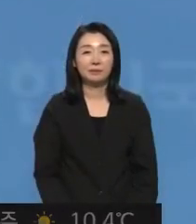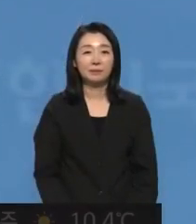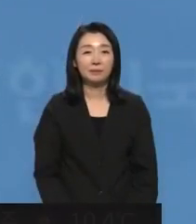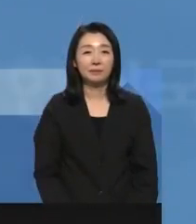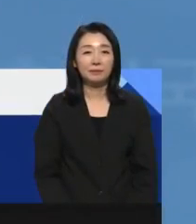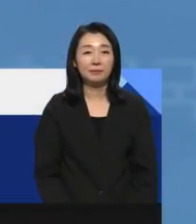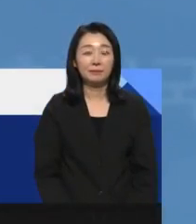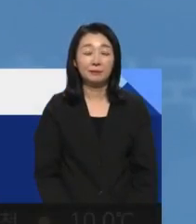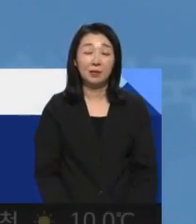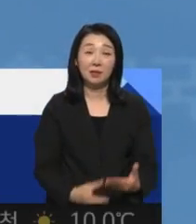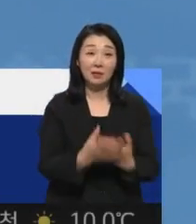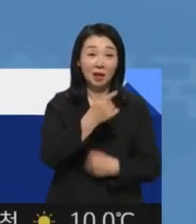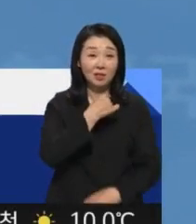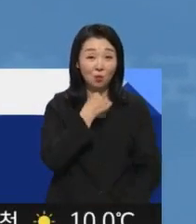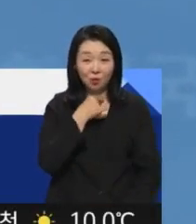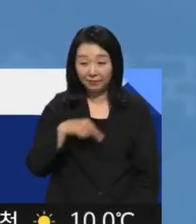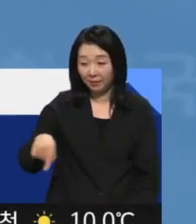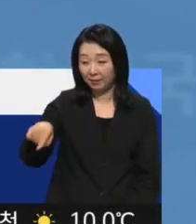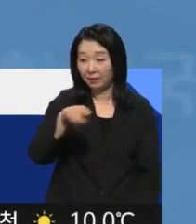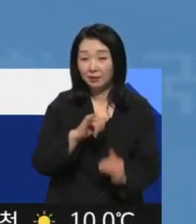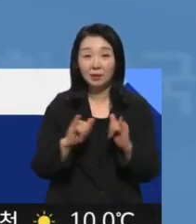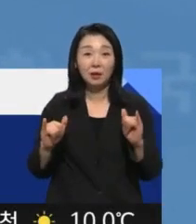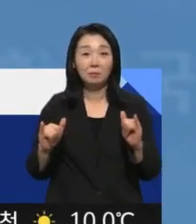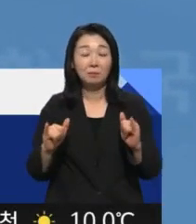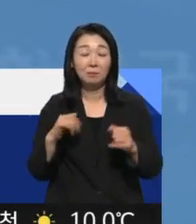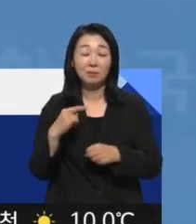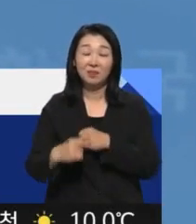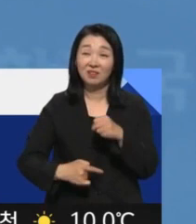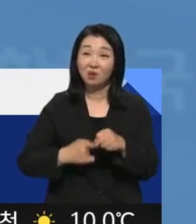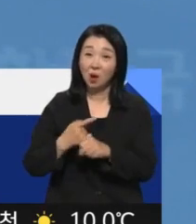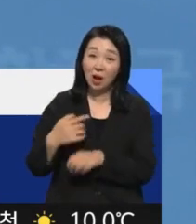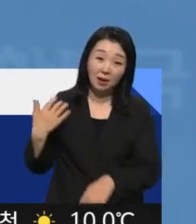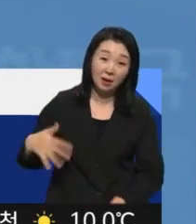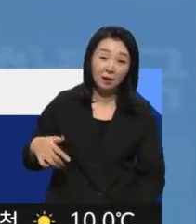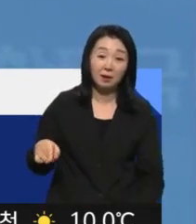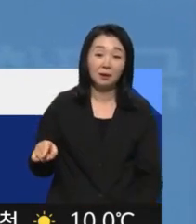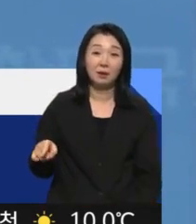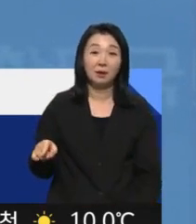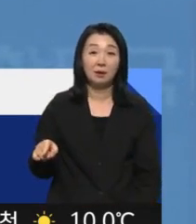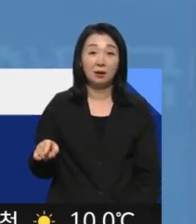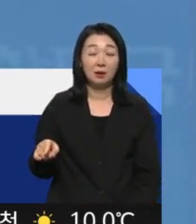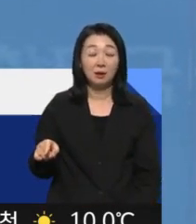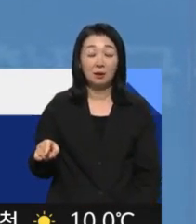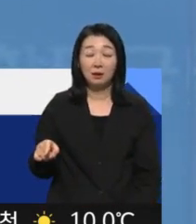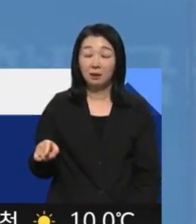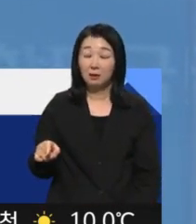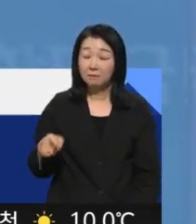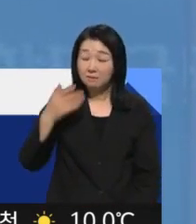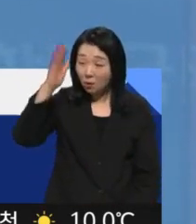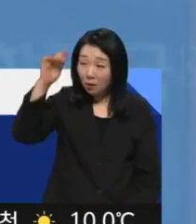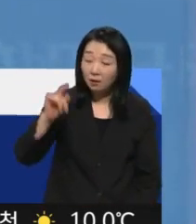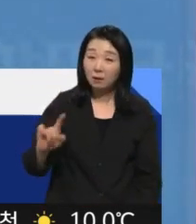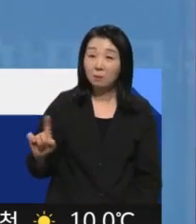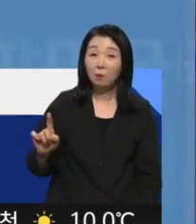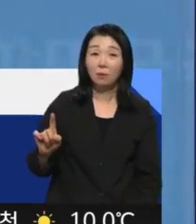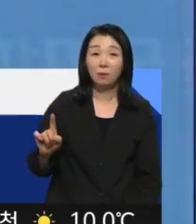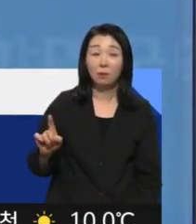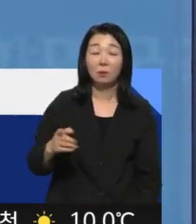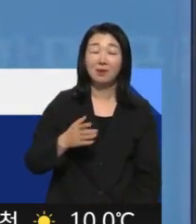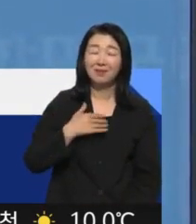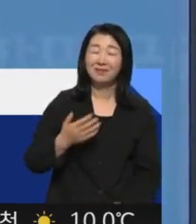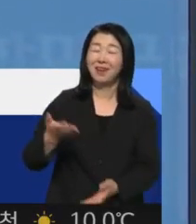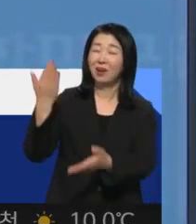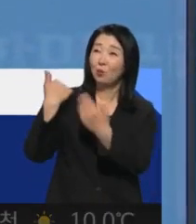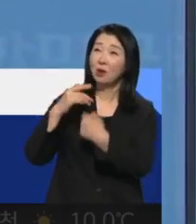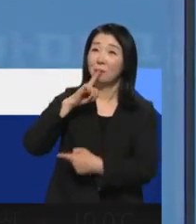그렇게 단일화를 희망했던 분들이 1년도 안 돼서 언제 받느냐며 저의 과거